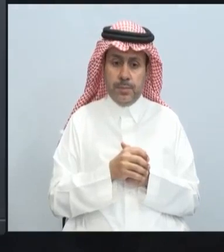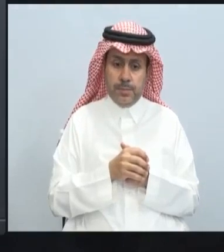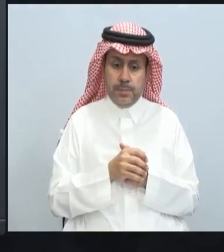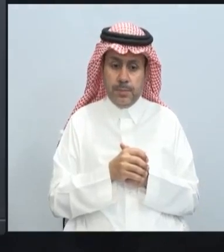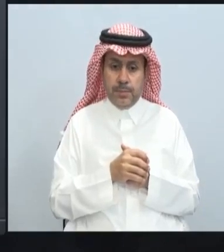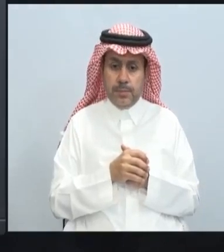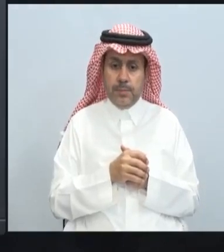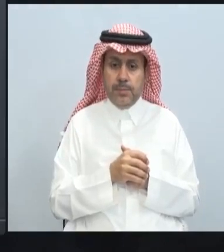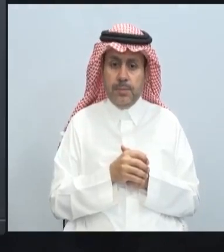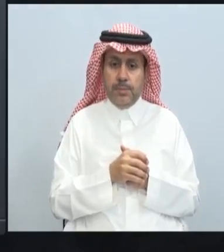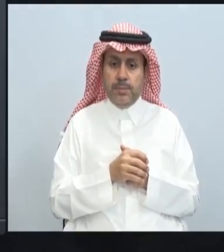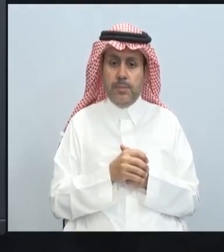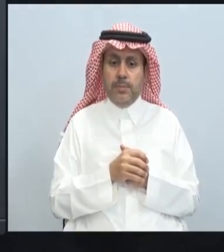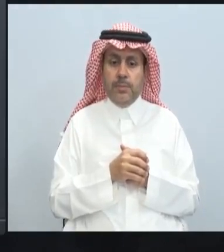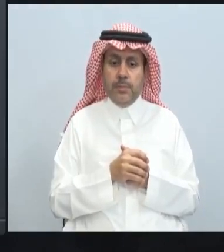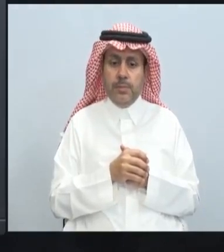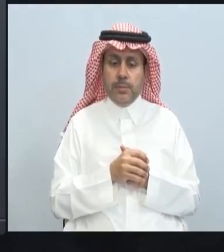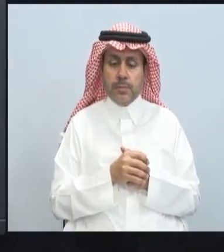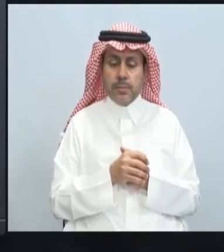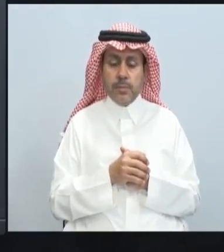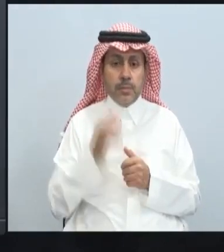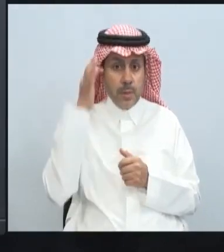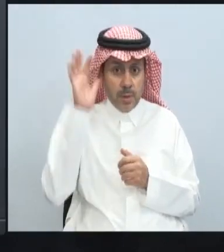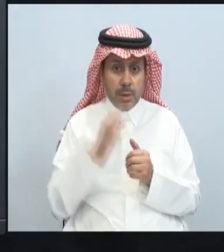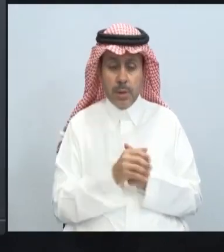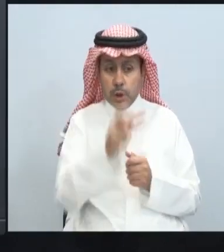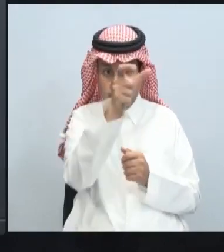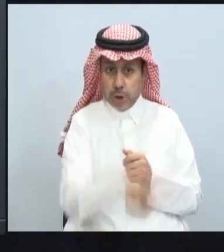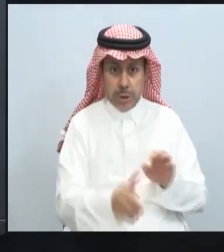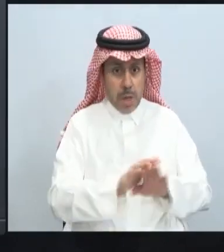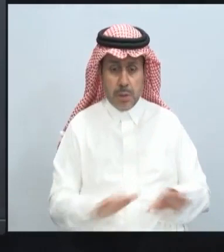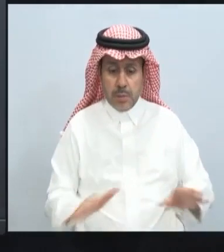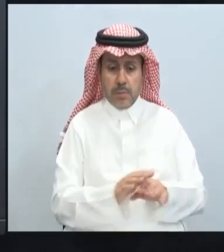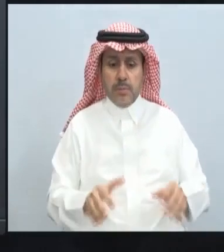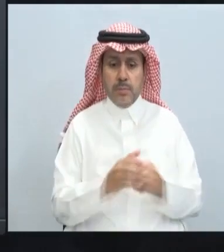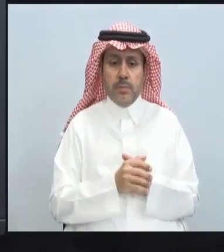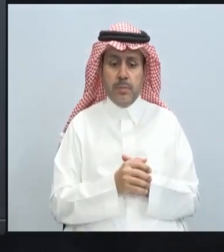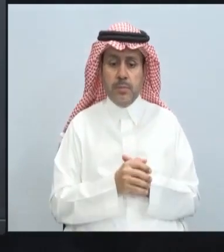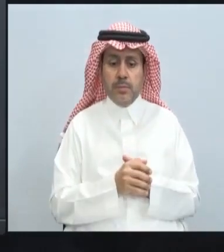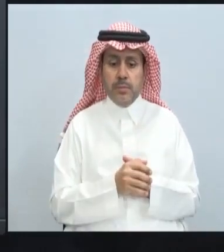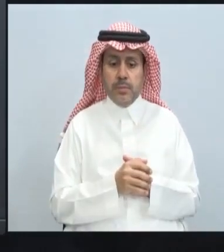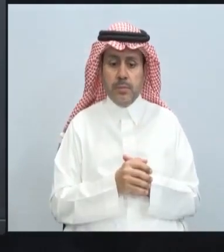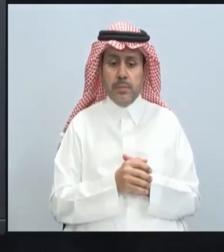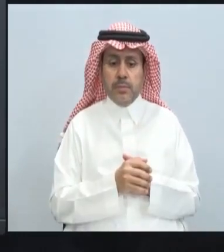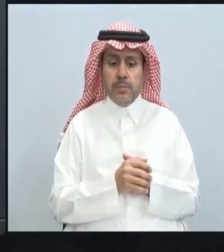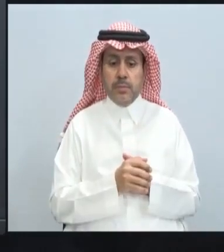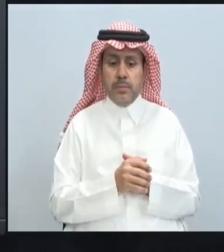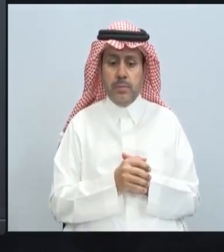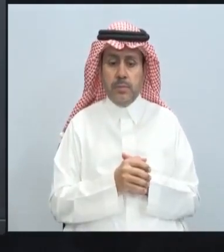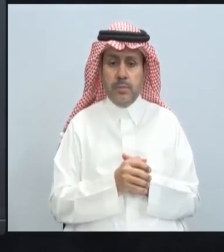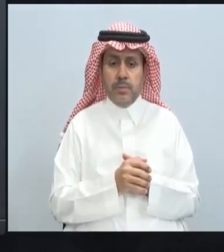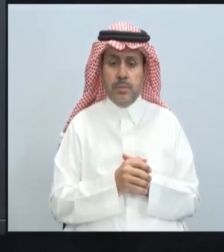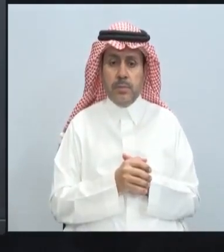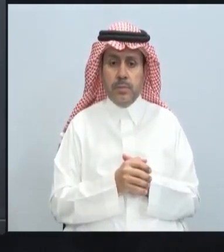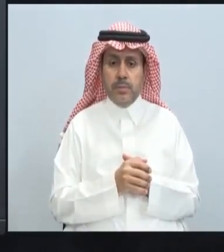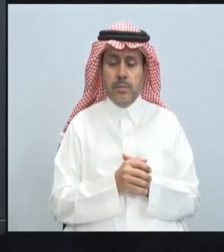الدوله لما تصرف هذا التصرف باعتبارها شخصا عاديا او باعتبارها سلطه عامه ذات سياده فهذا